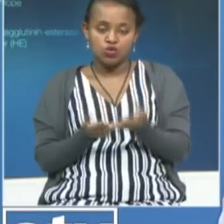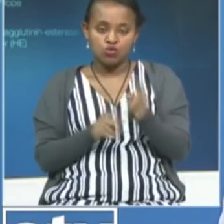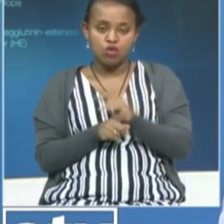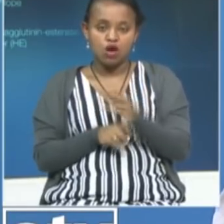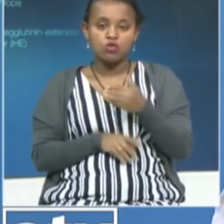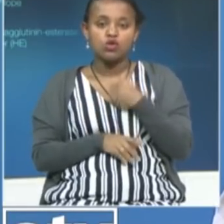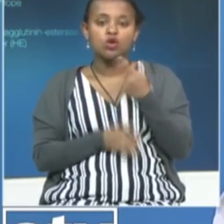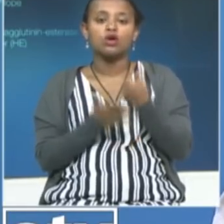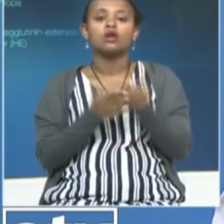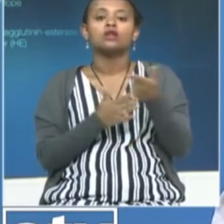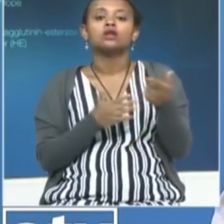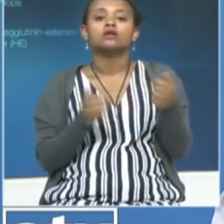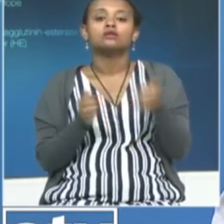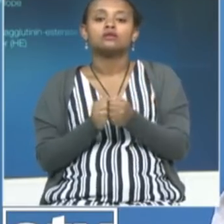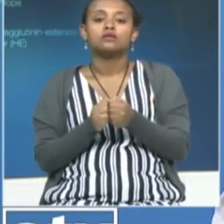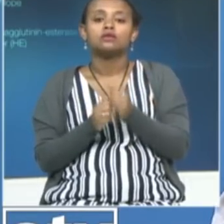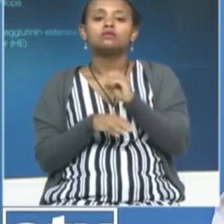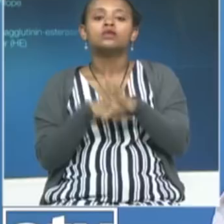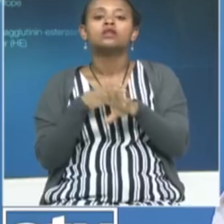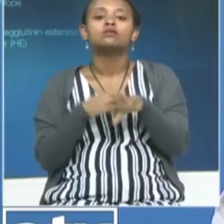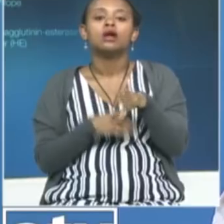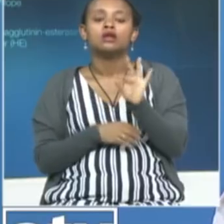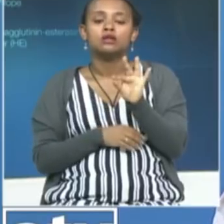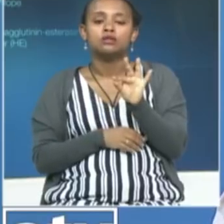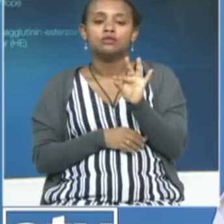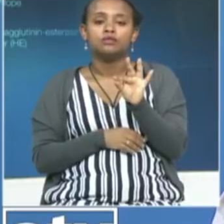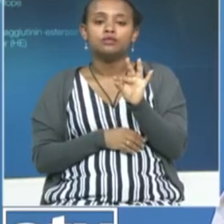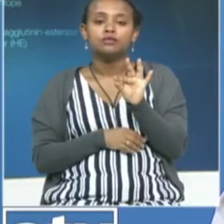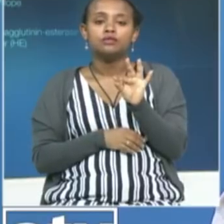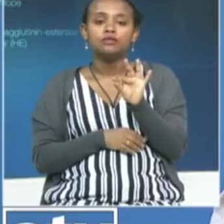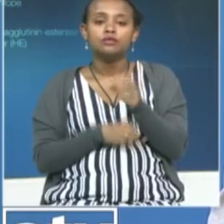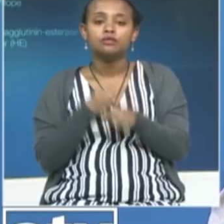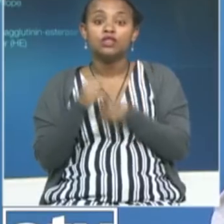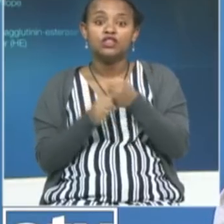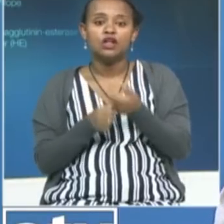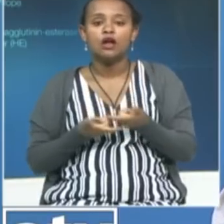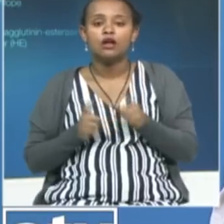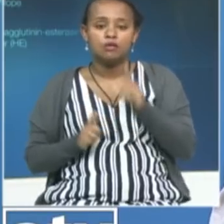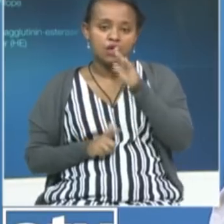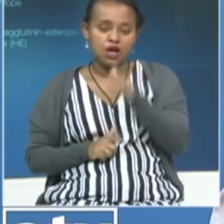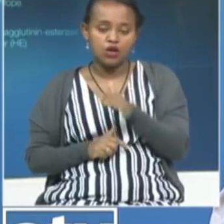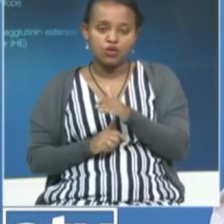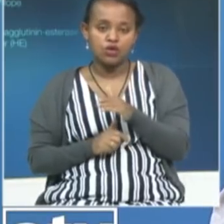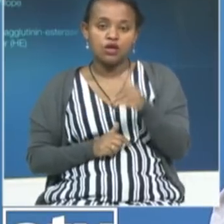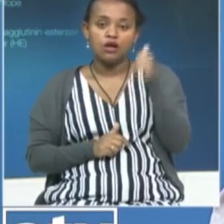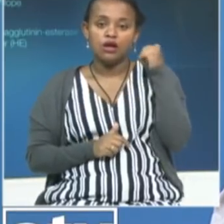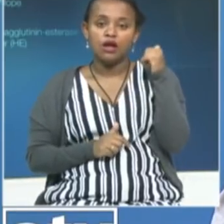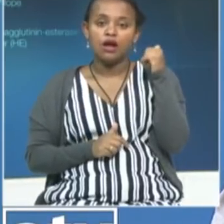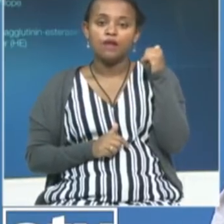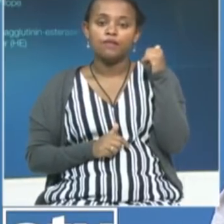አሉ። ከነዛ ምክር ማግኘትም እንደ መጨናነቅም እንዳይኖር ሌላ